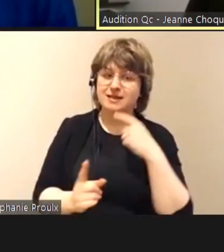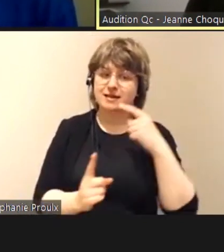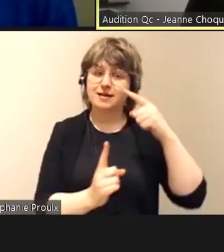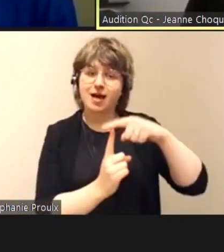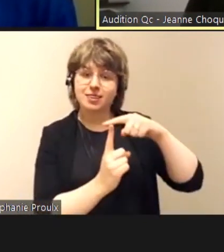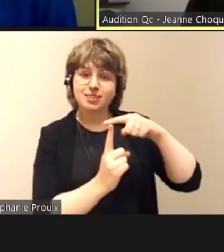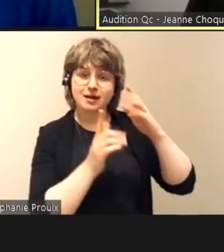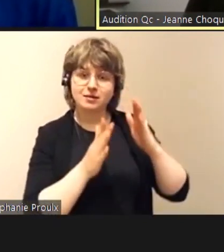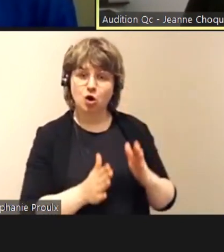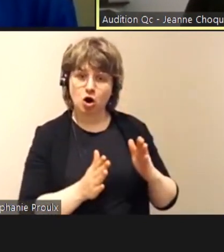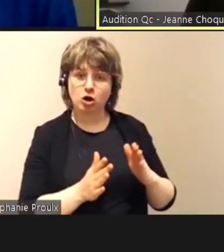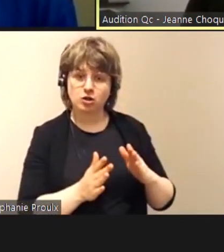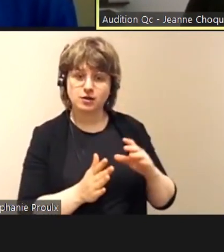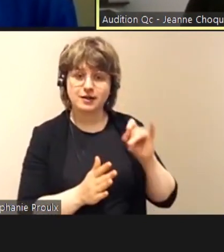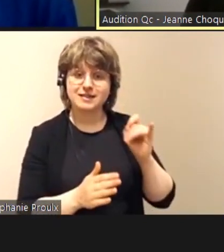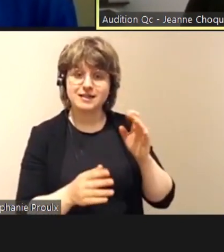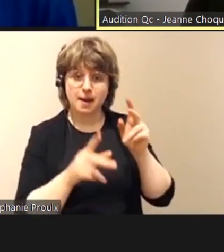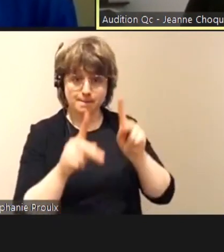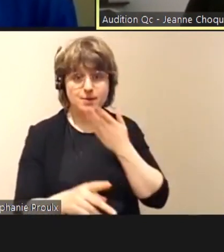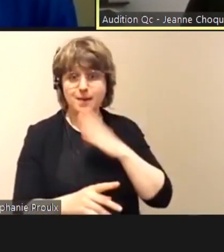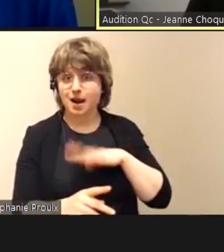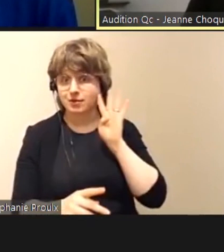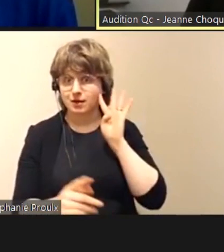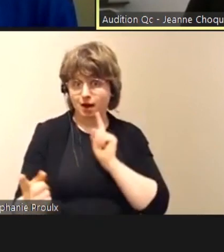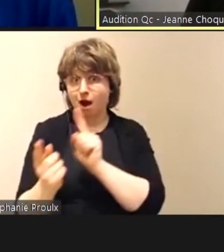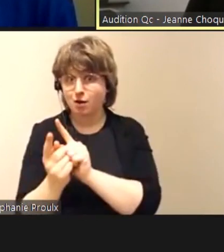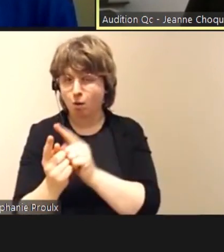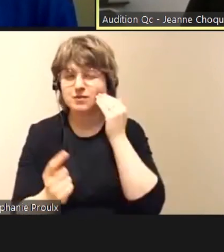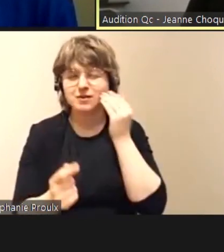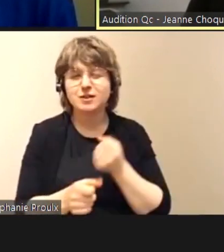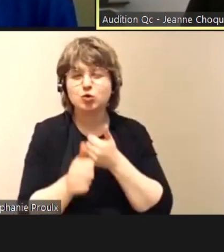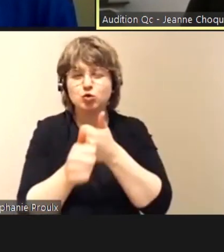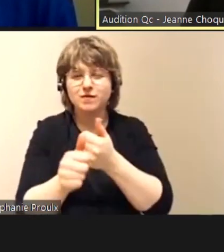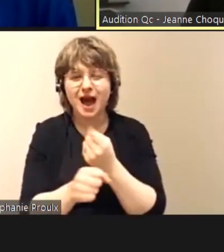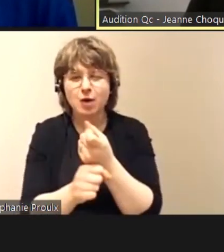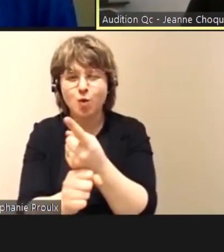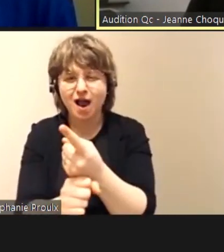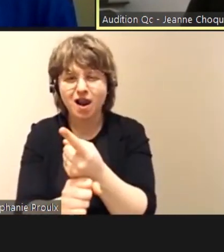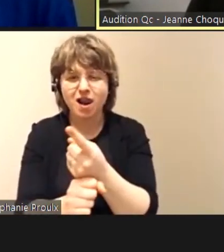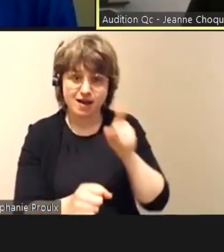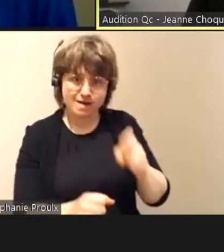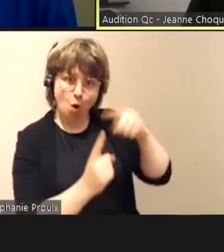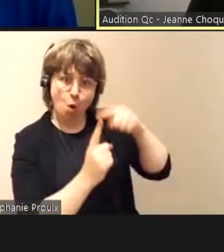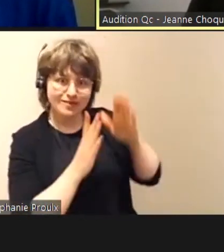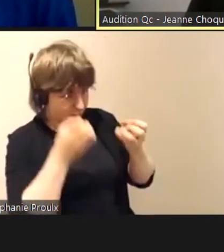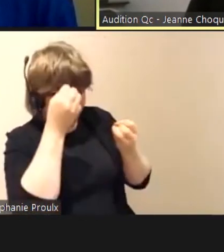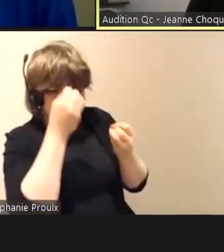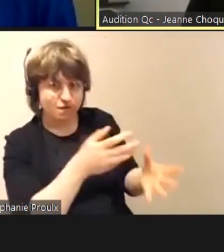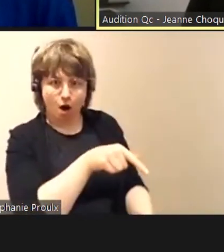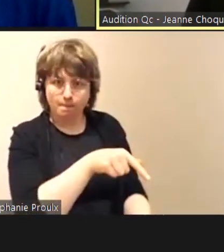technologues qui rencontrent des personnes malentendantes pour le suivi annuel doivent être informés des